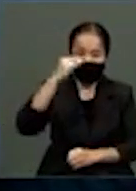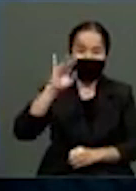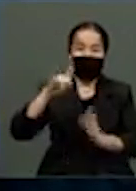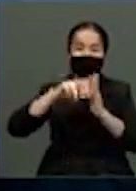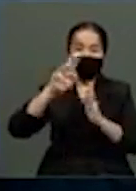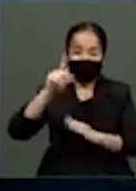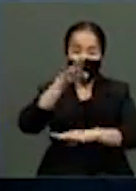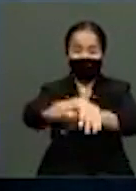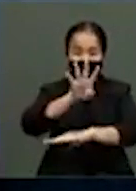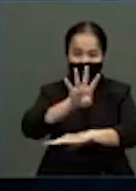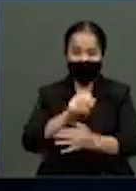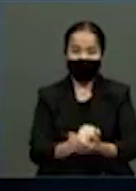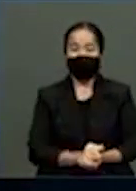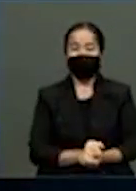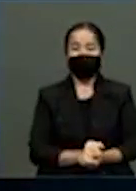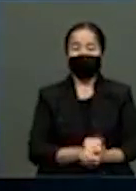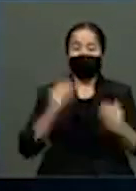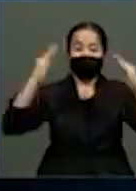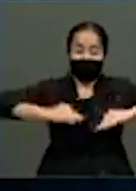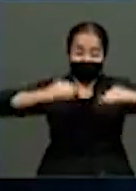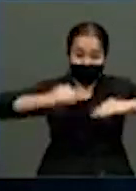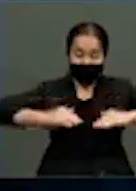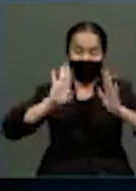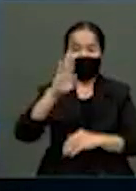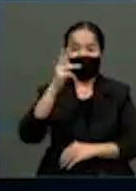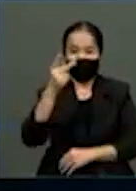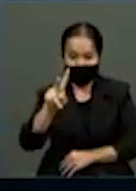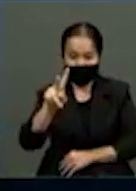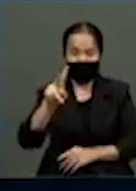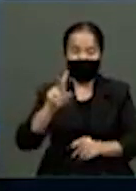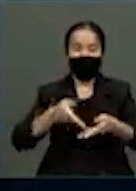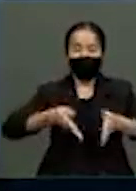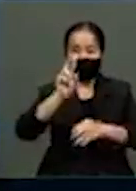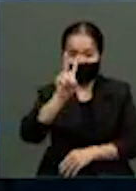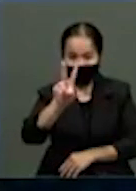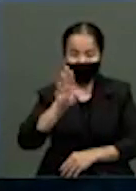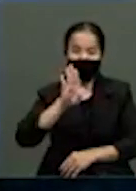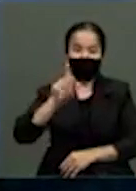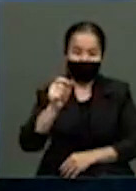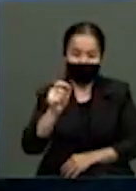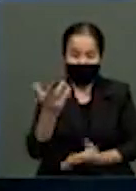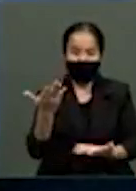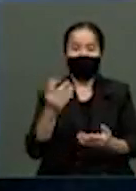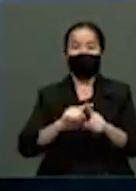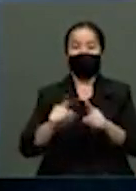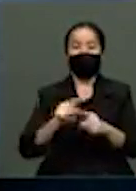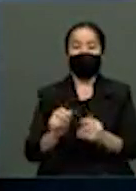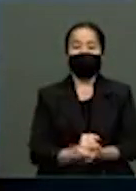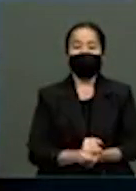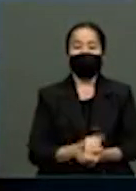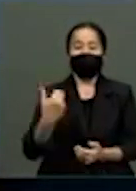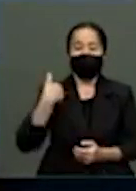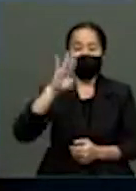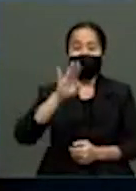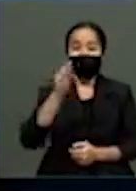4กรุงธนใต้คือทุ่งครุบางแคนะครับแล้วส่วนของกรุงธนเหนือก็คือบางกอกน้อย